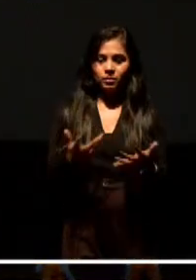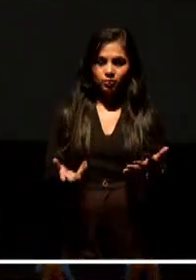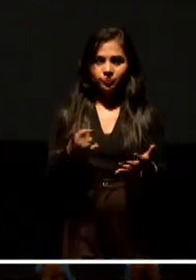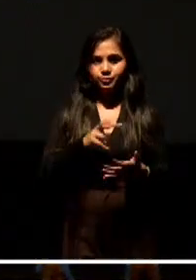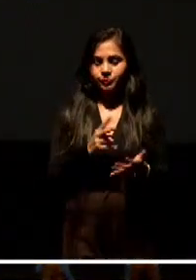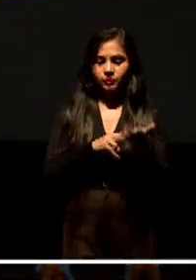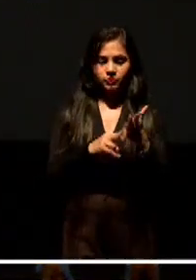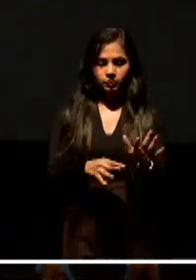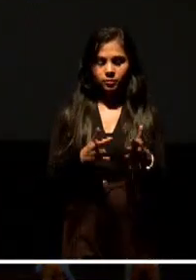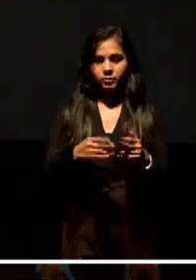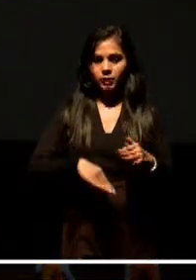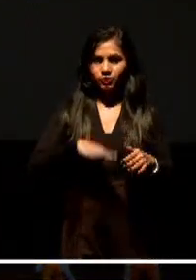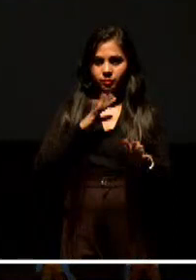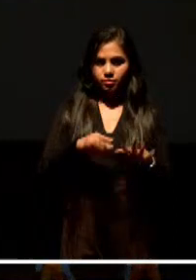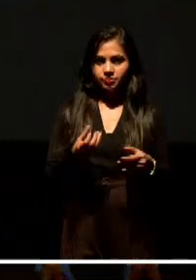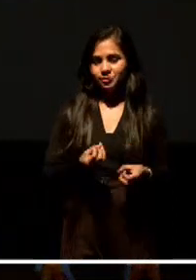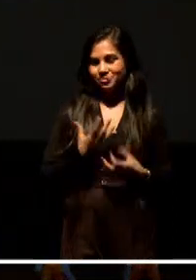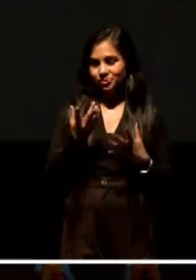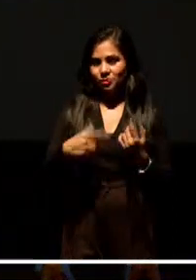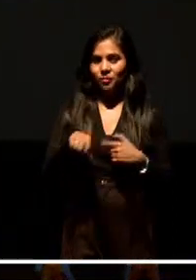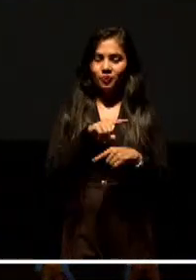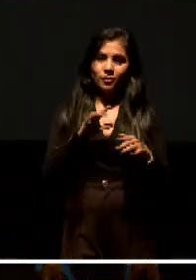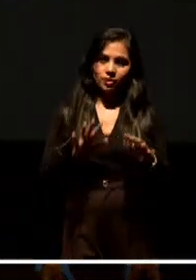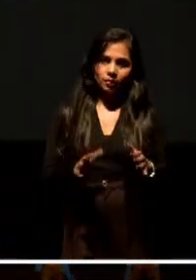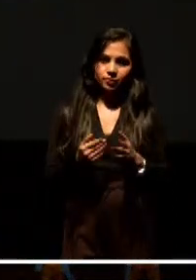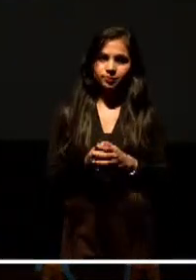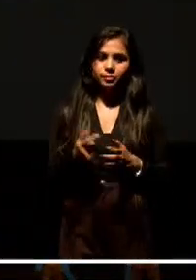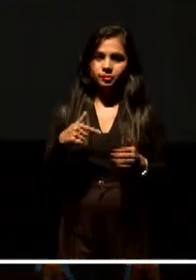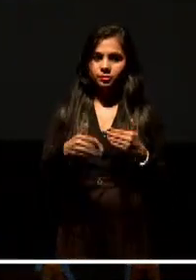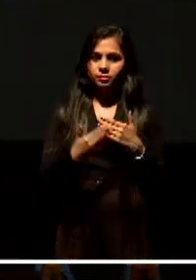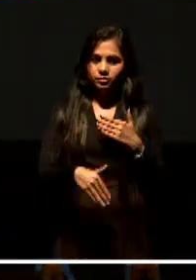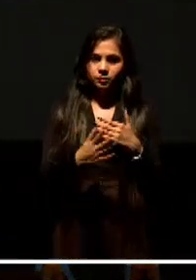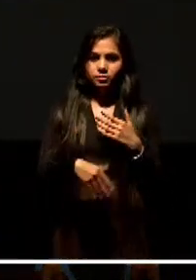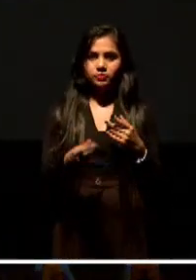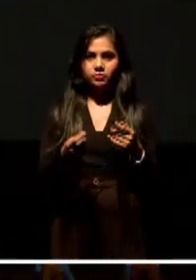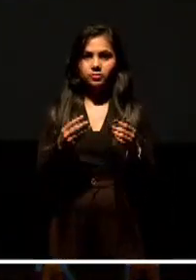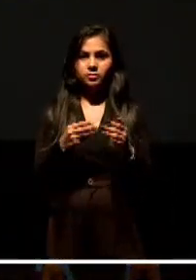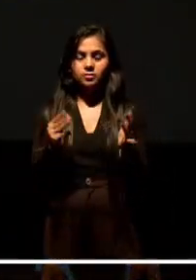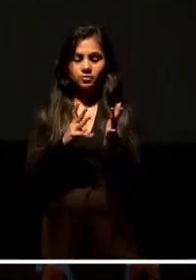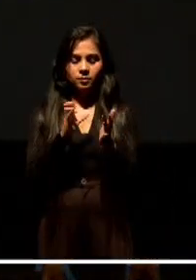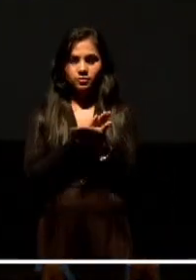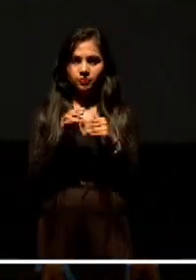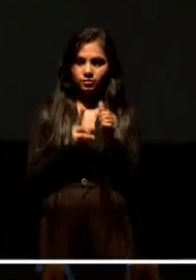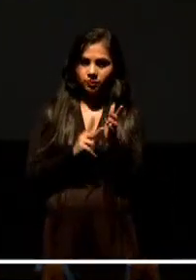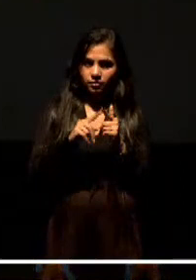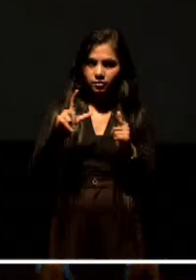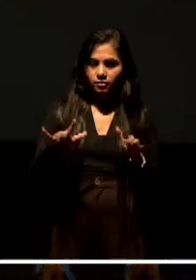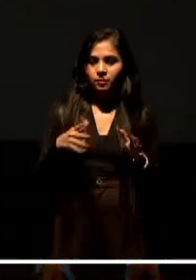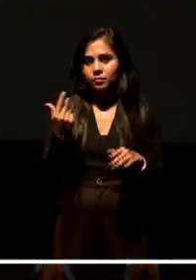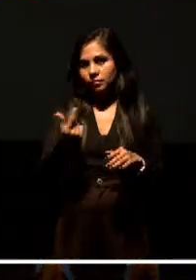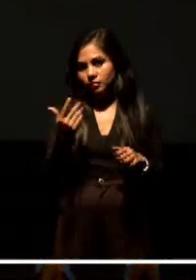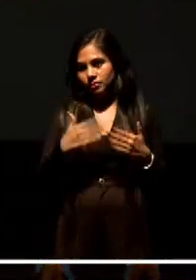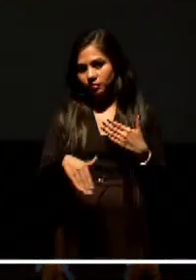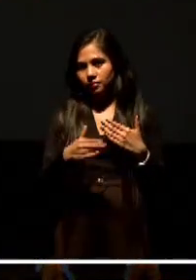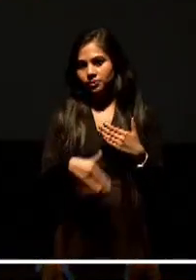हैं। और खुशी की बात है कि खासकर हनी ने इसको रेगुलर मार्केटिंग चैनल को उपयोग किया। उसका जो स्मार्ट केन है,